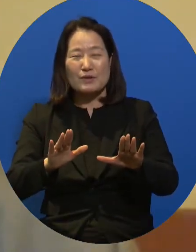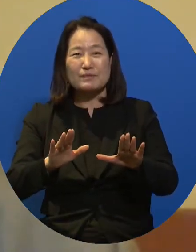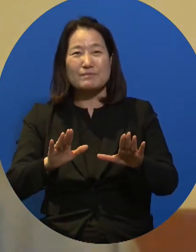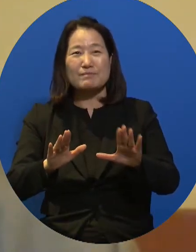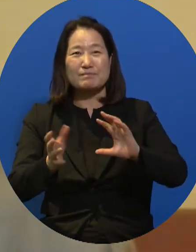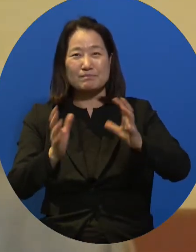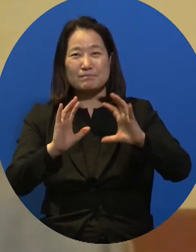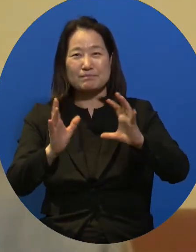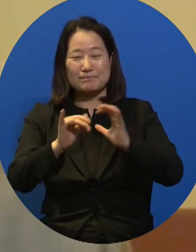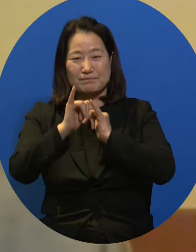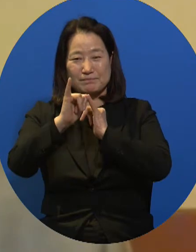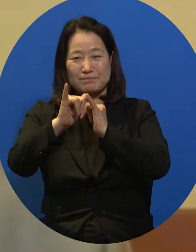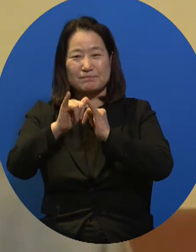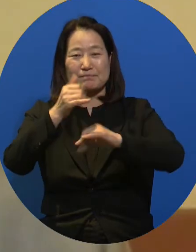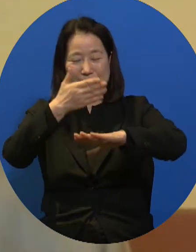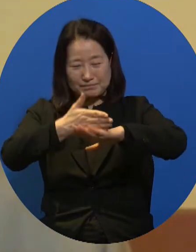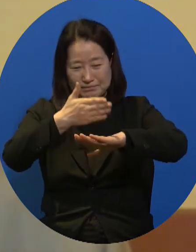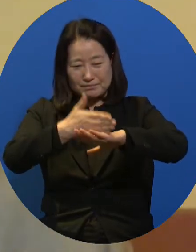바랍니다. 감사합니다.